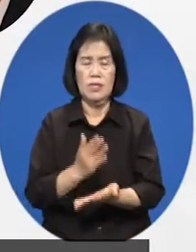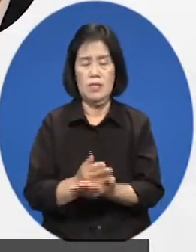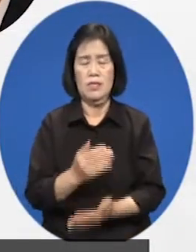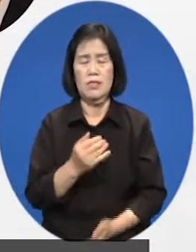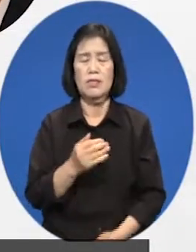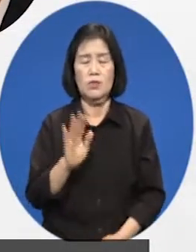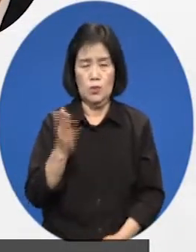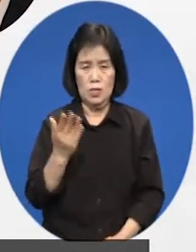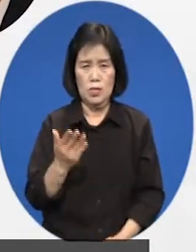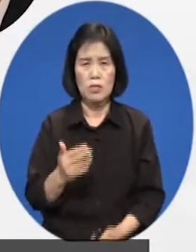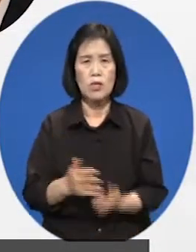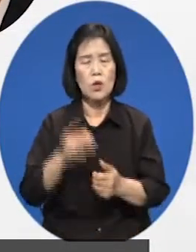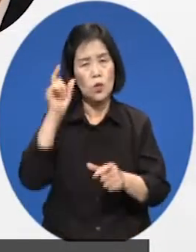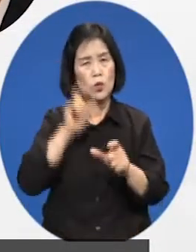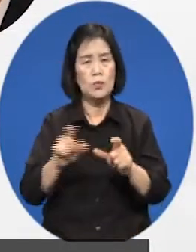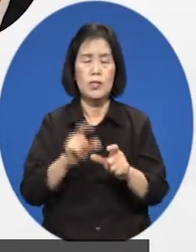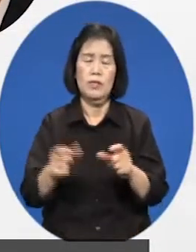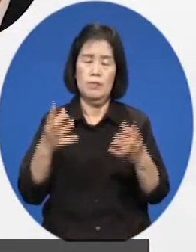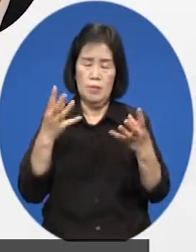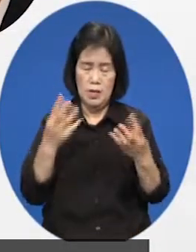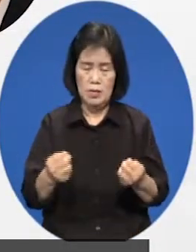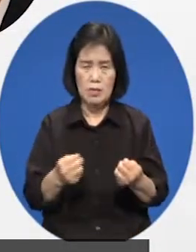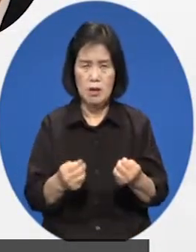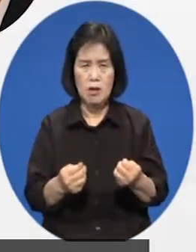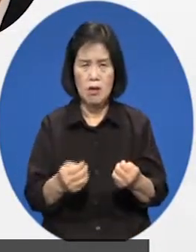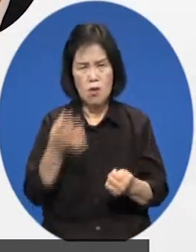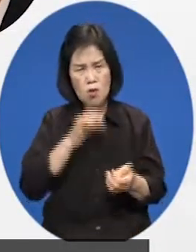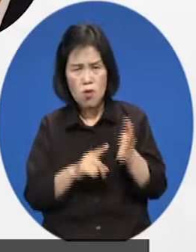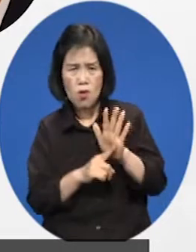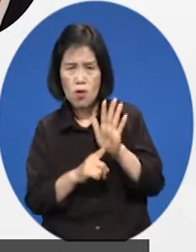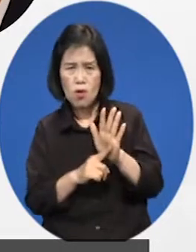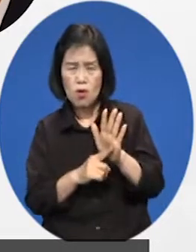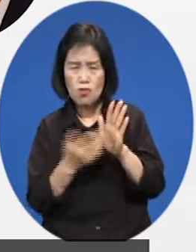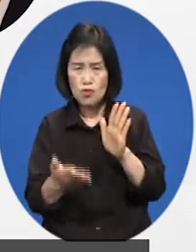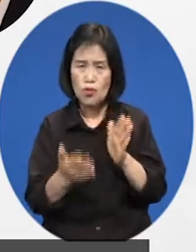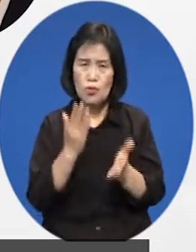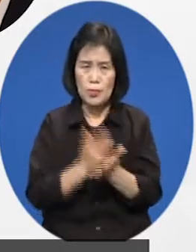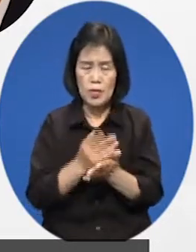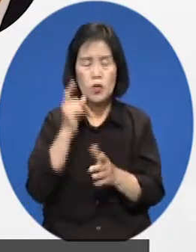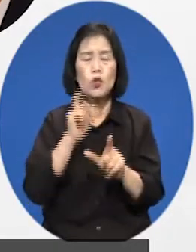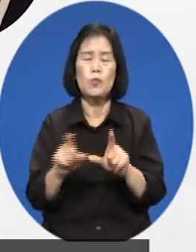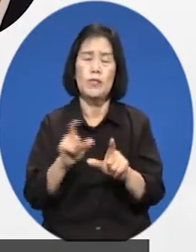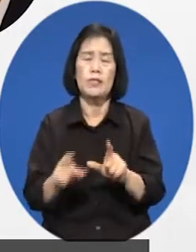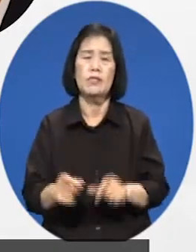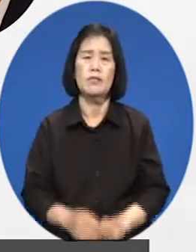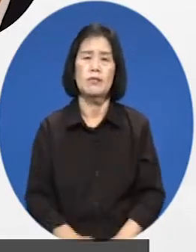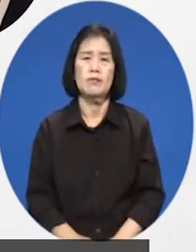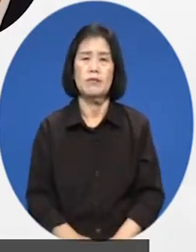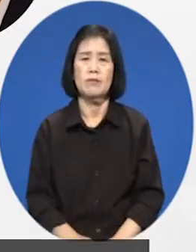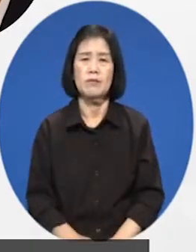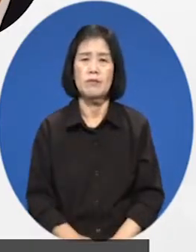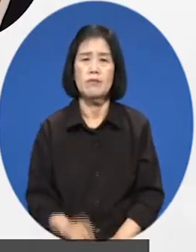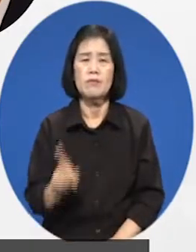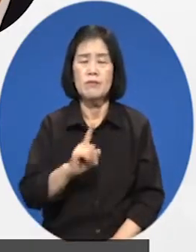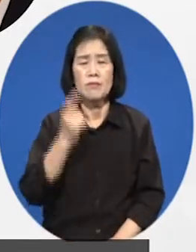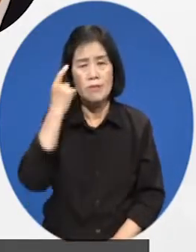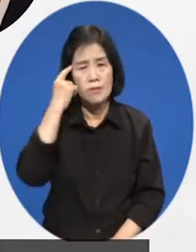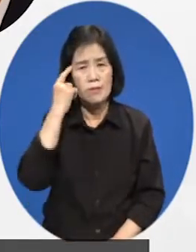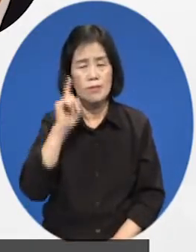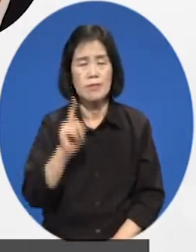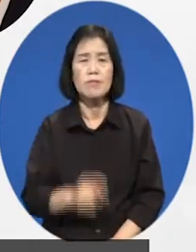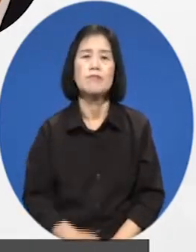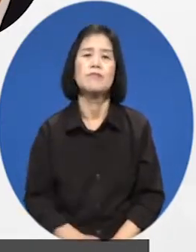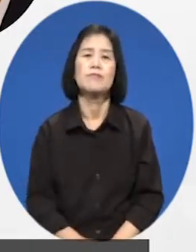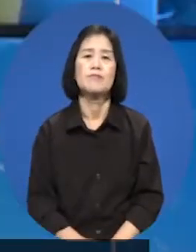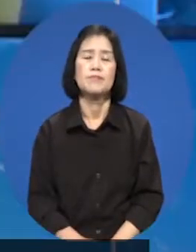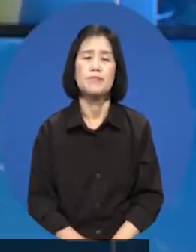이거 굉장히 좀 고민이 많았다. 시그널을 줘야 되느냐 말아야 되느냐 이런 얘기를 하기도 했는데 평론가님께서는 어떻게 보십니까? 사실